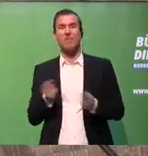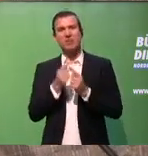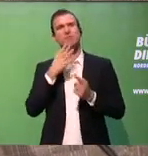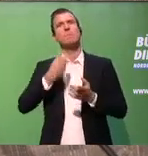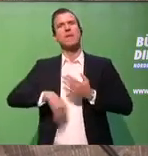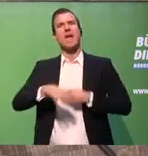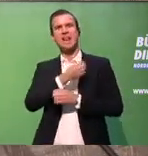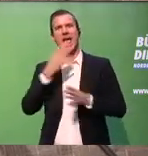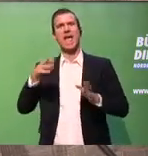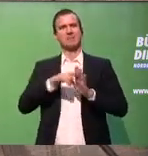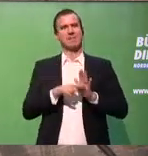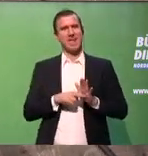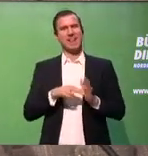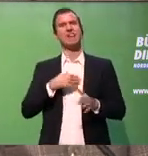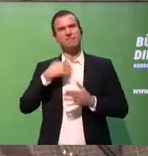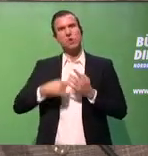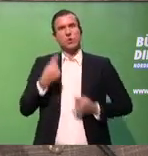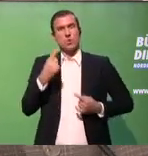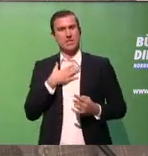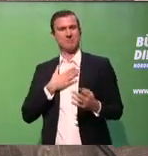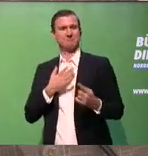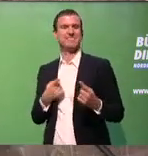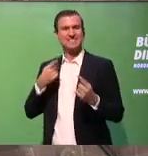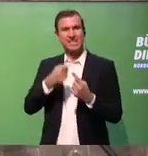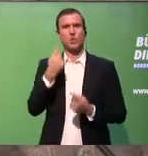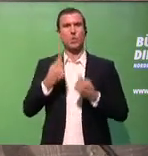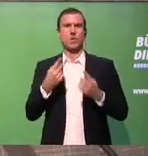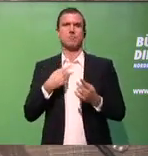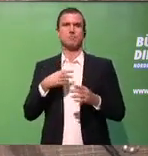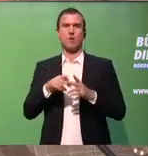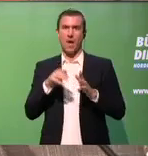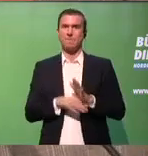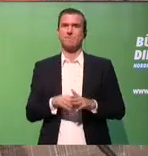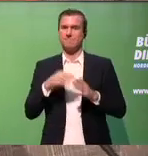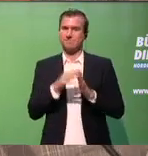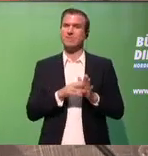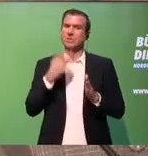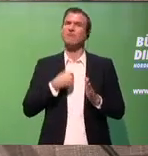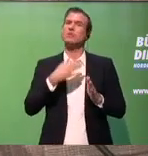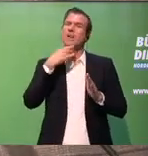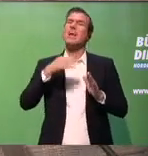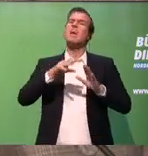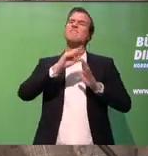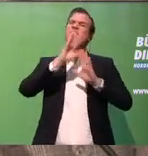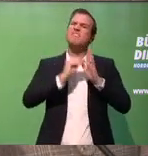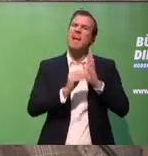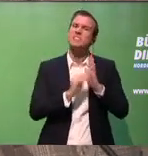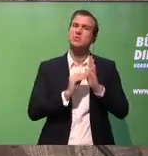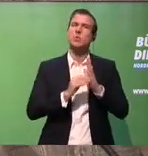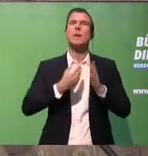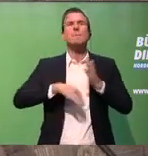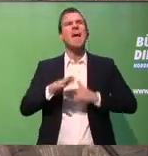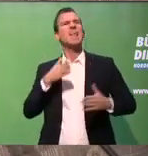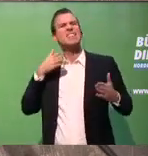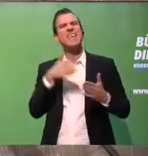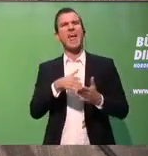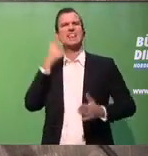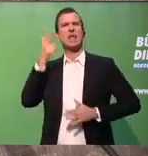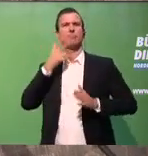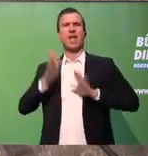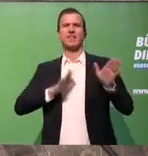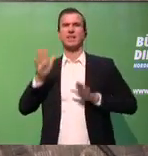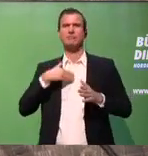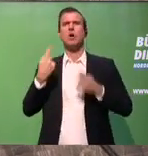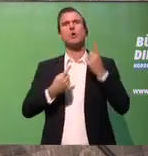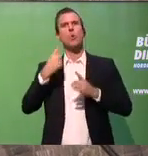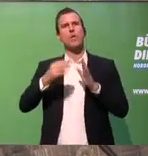Und da wollen wir hin als Grüne mit unserem grünen Programm EU-Konvent, eine geänderte Verfassung, mehr direkte Demokratie. Das steht alles in